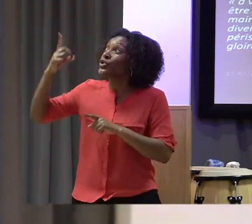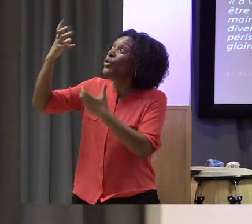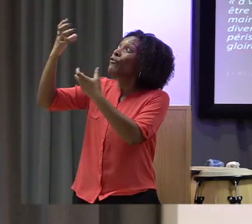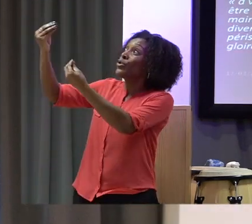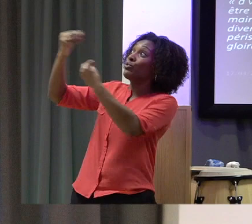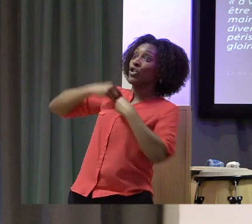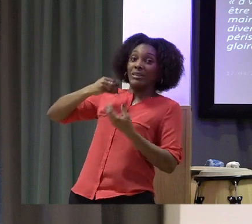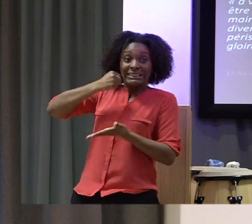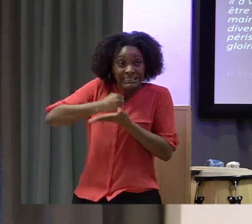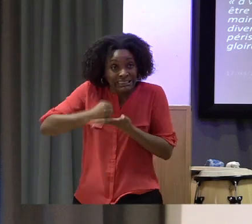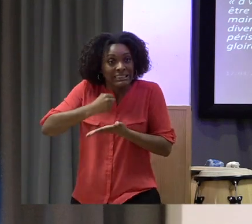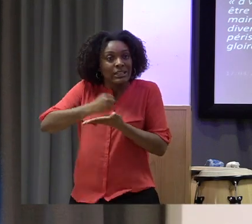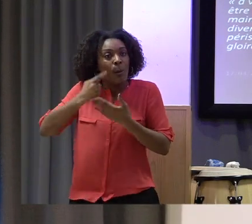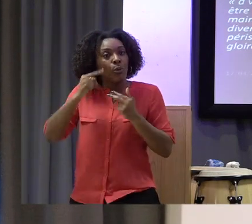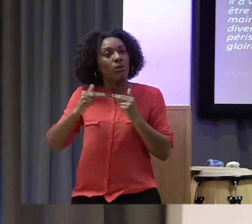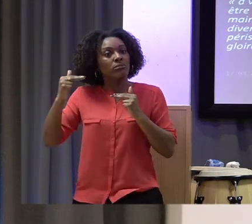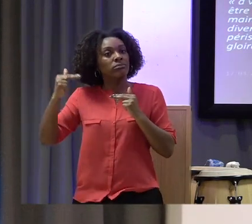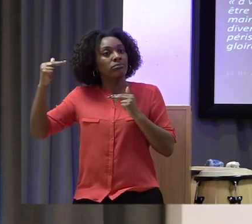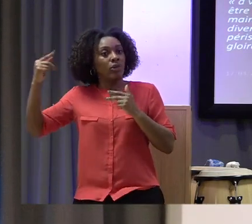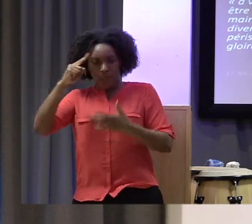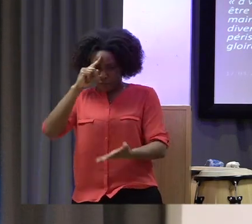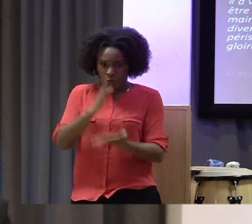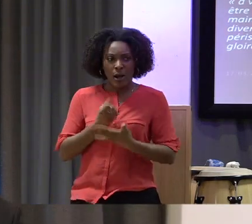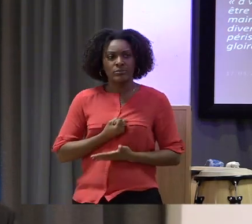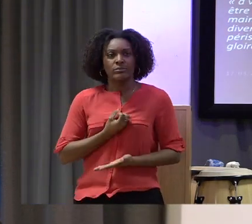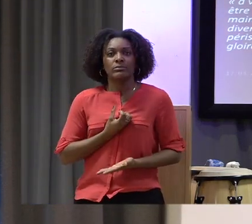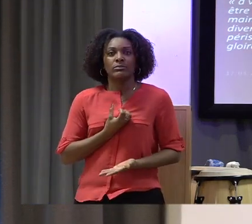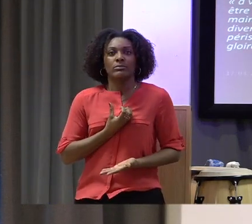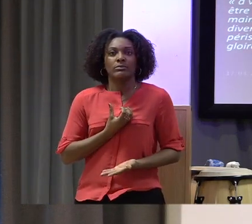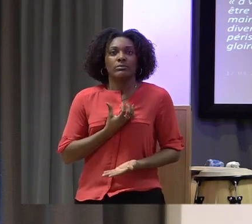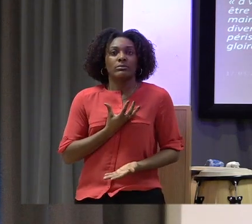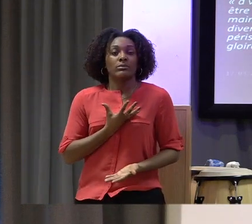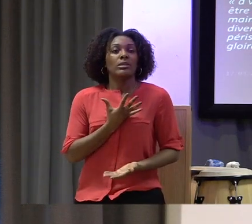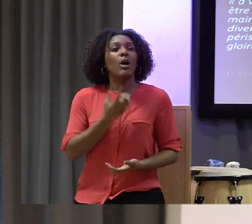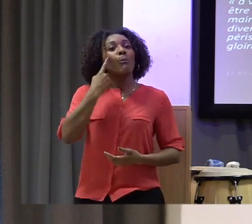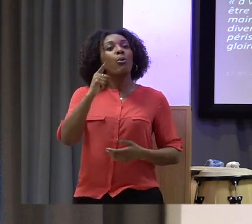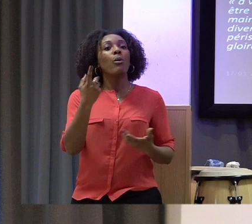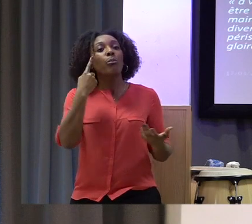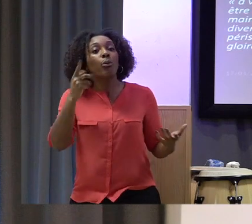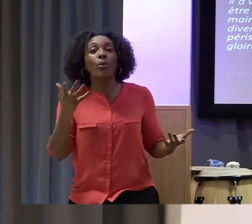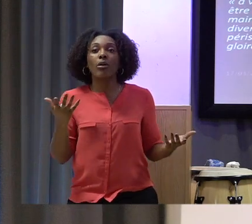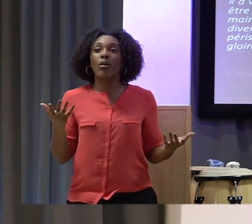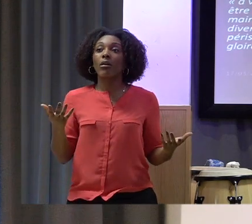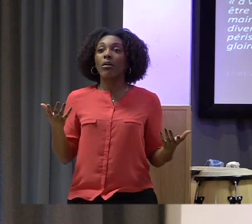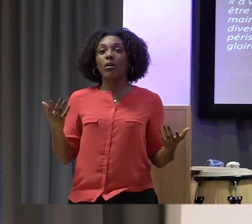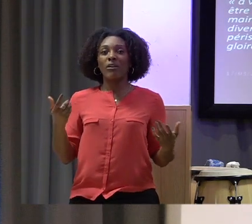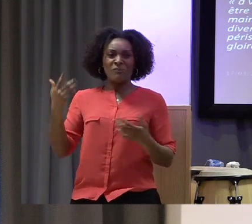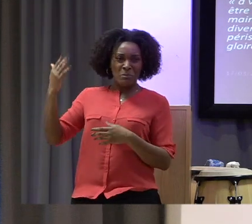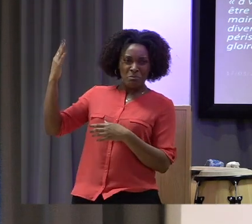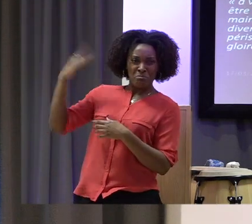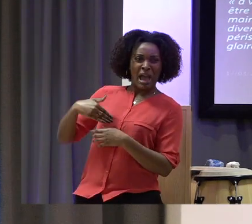passer par l'épreuve de la foi, pas pour nous faire du